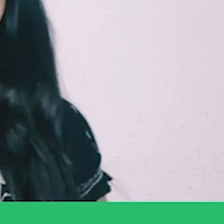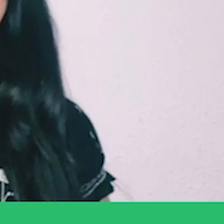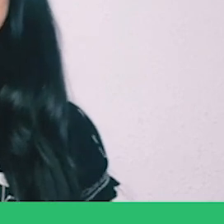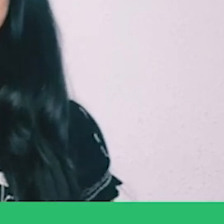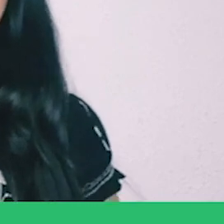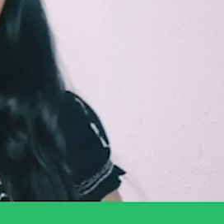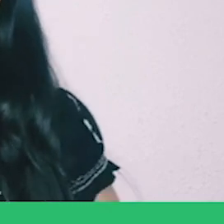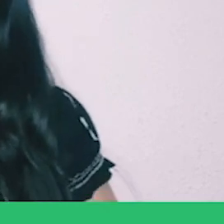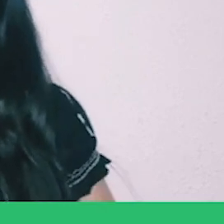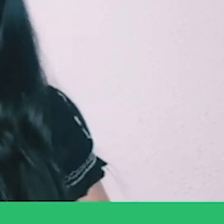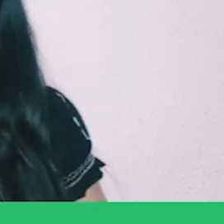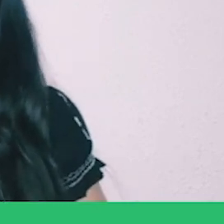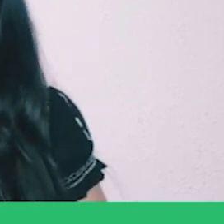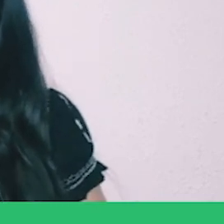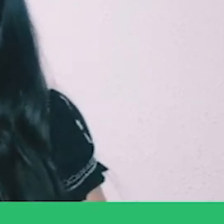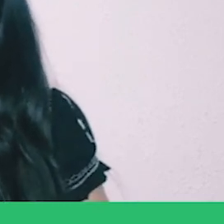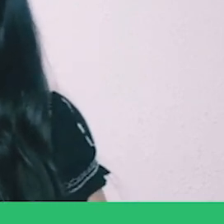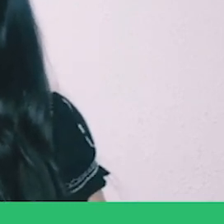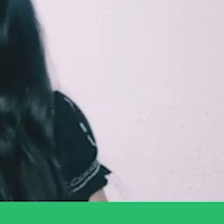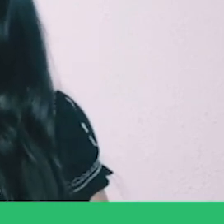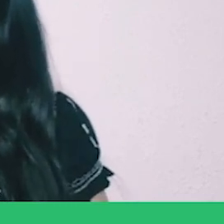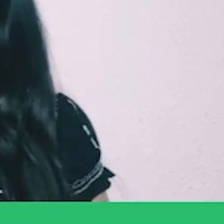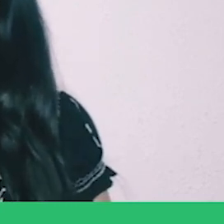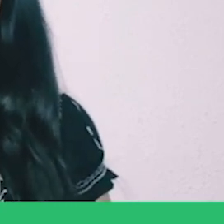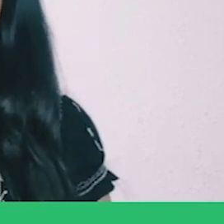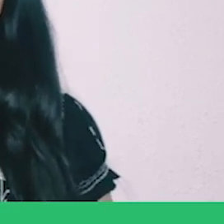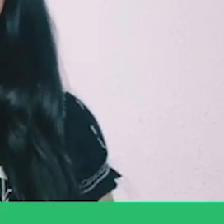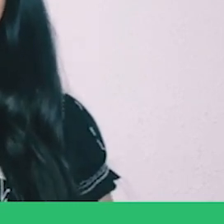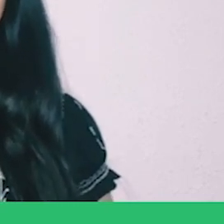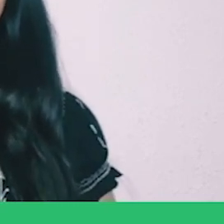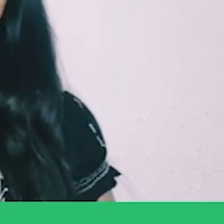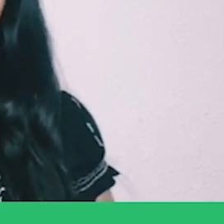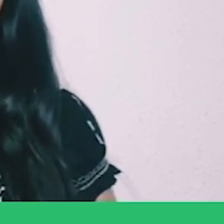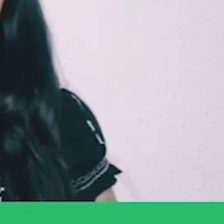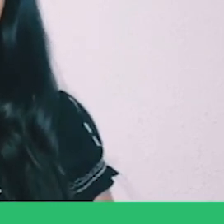sa CFO ay may